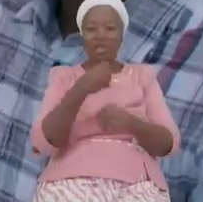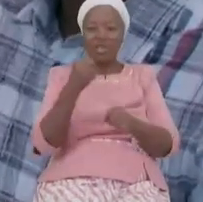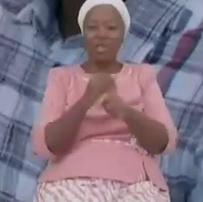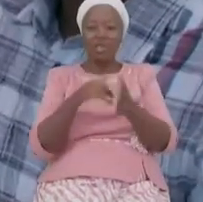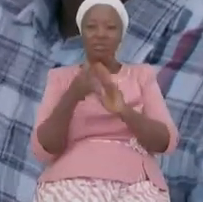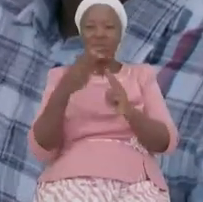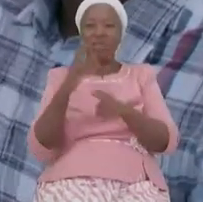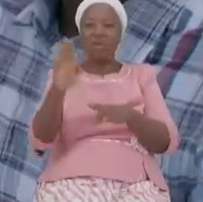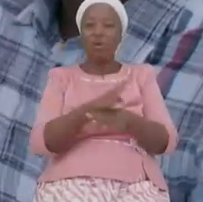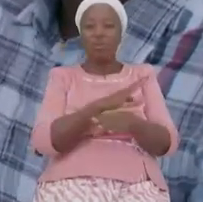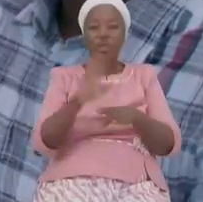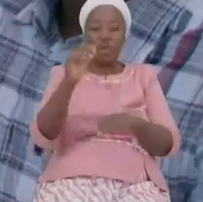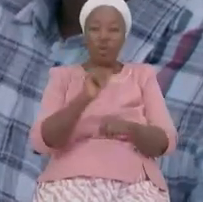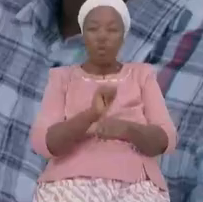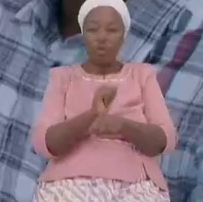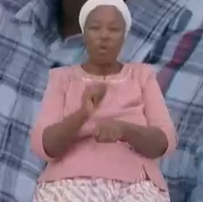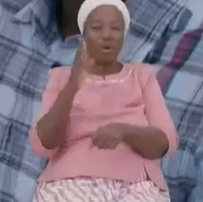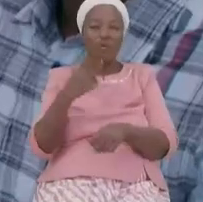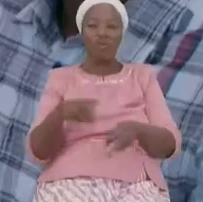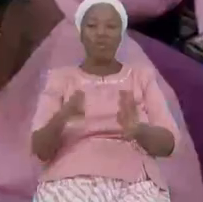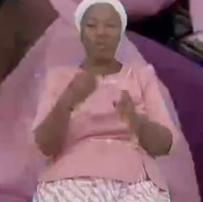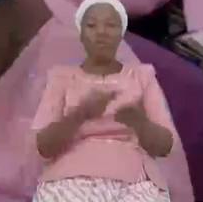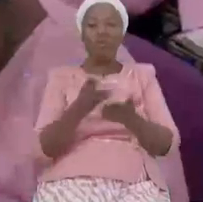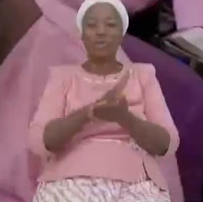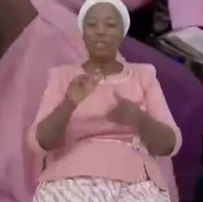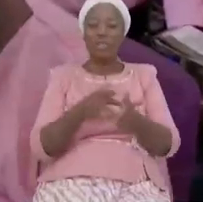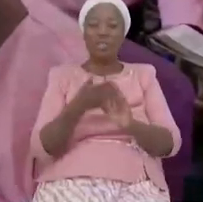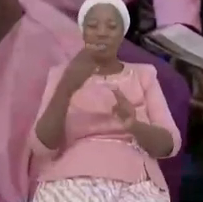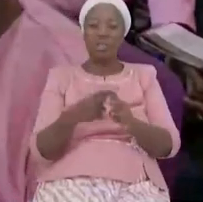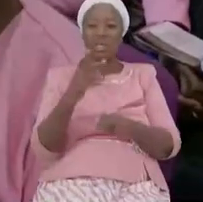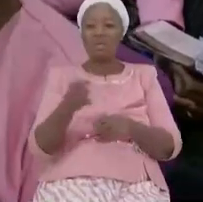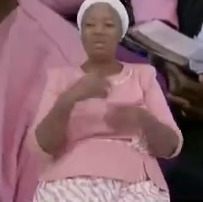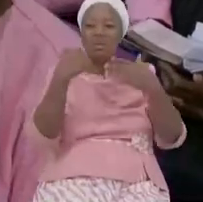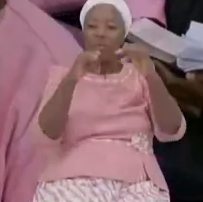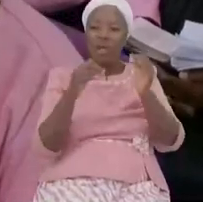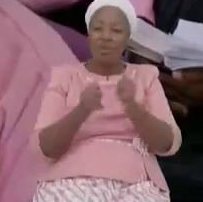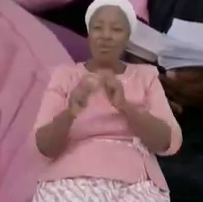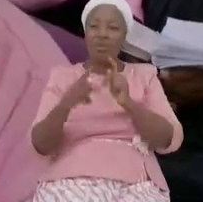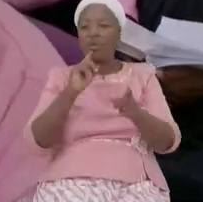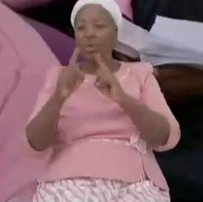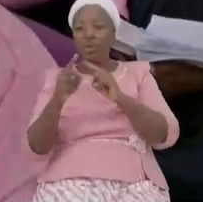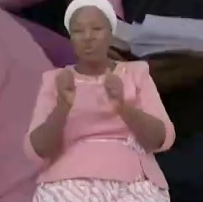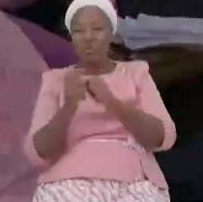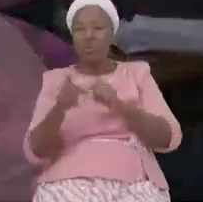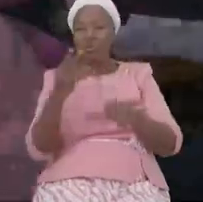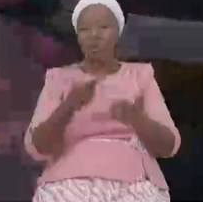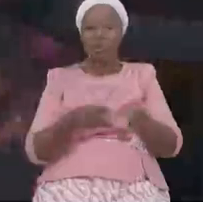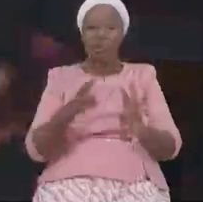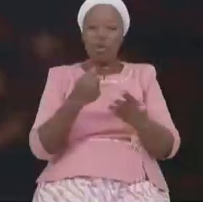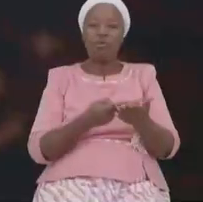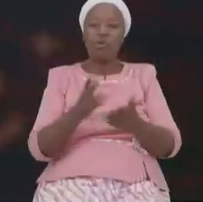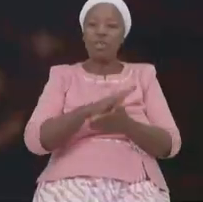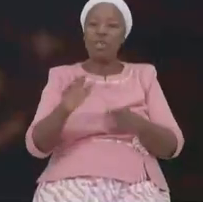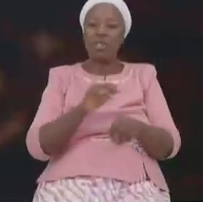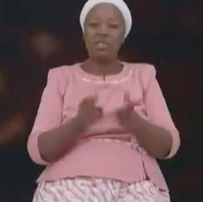tu marcheras sur la voie de la sainteté. Dans tes interactions avec les gens, la voie de la sainteté. Dans la